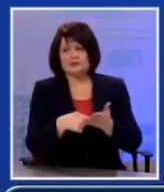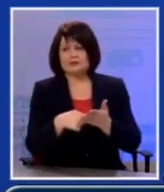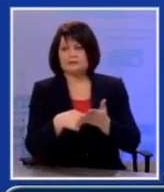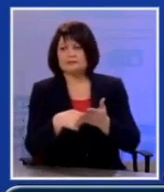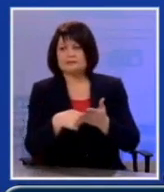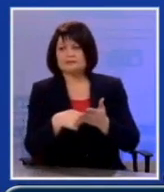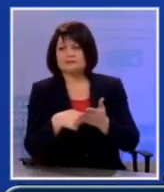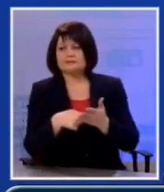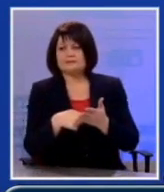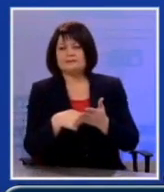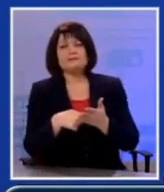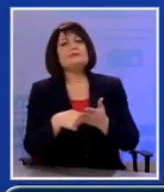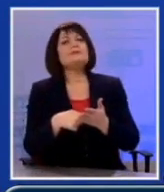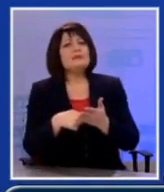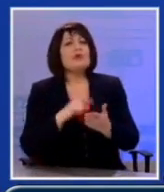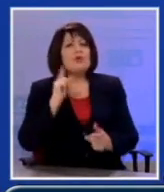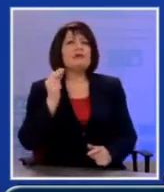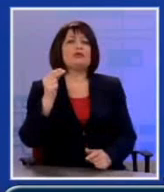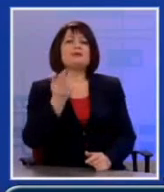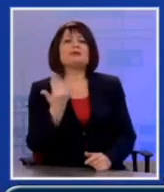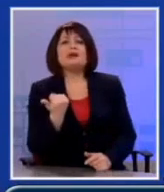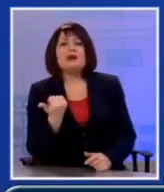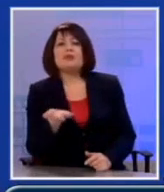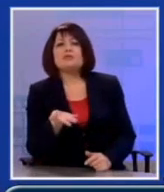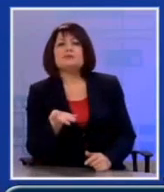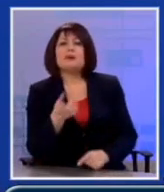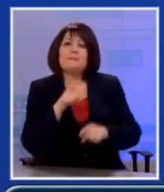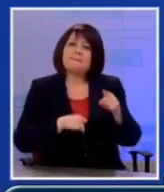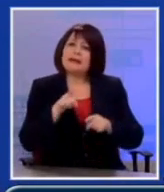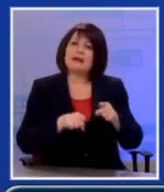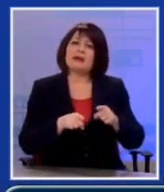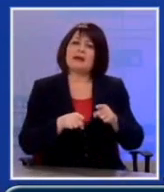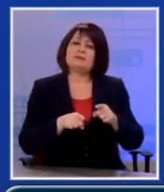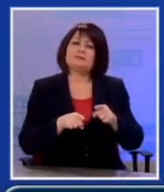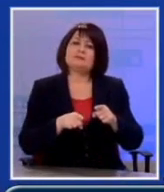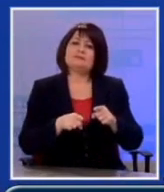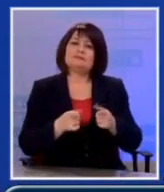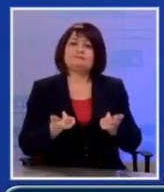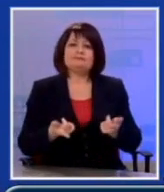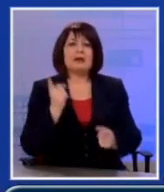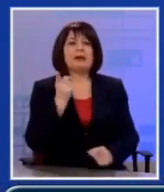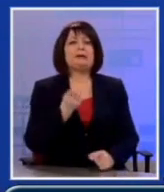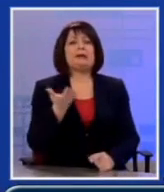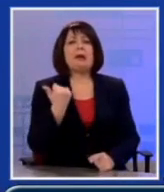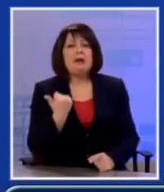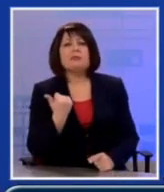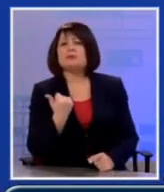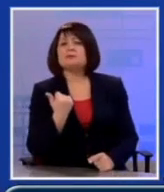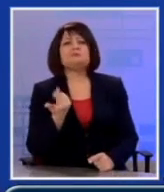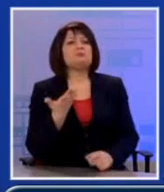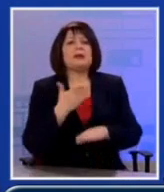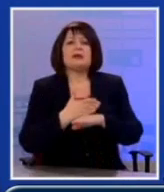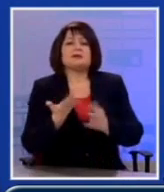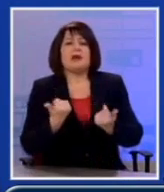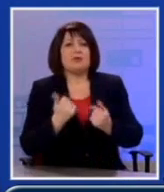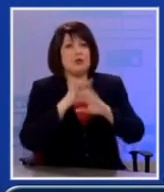αδρό αντίτιμο η Βουλή δεν είναι προσβάσιμες σε όλους, αλλά μόνο σε κάποιους. Και χωρίς κριτήρια και χωρίς εγγυήσεις.